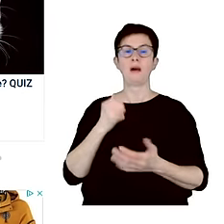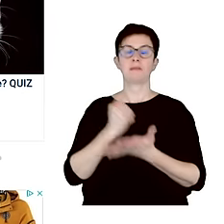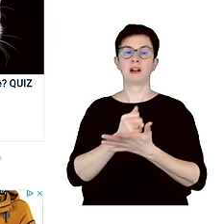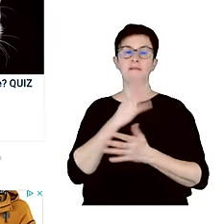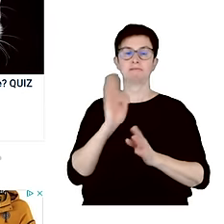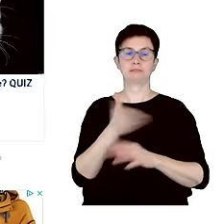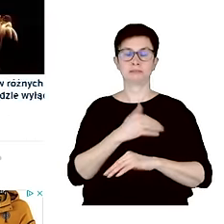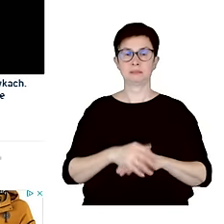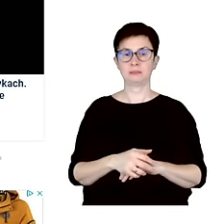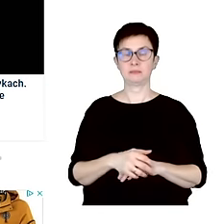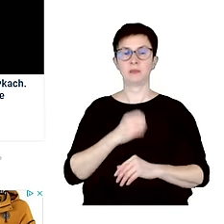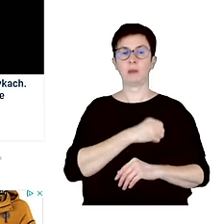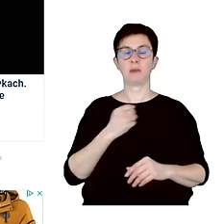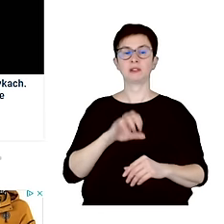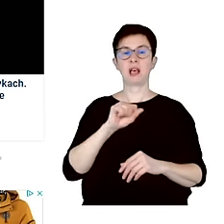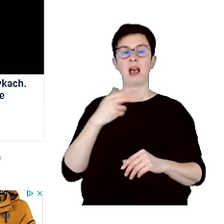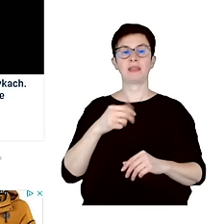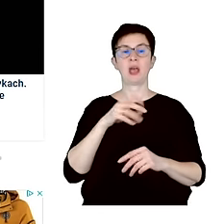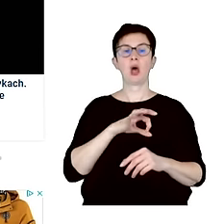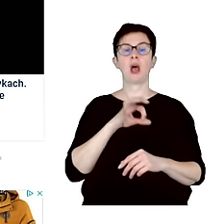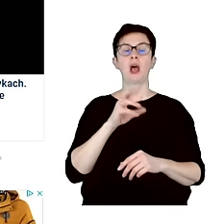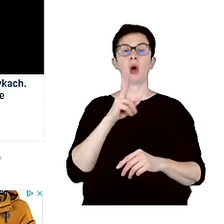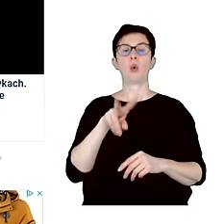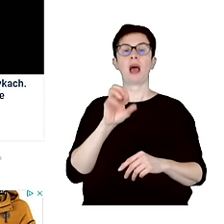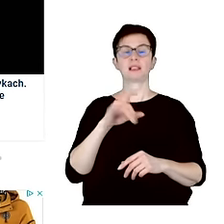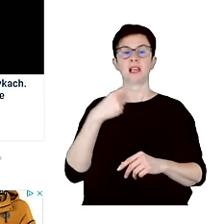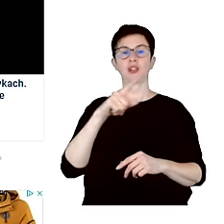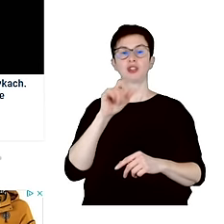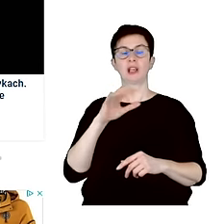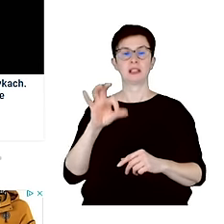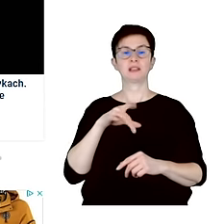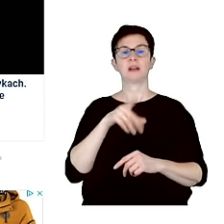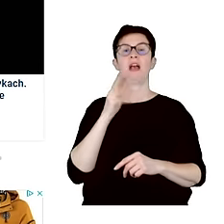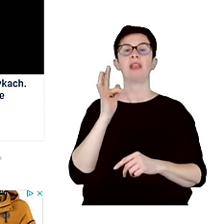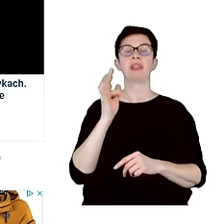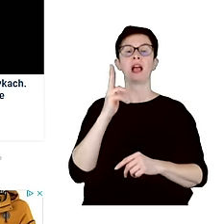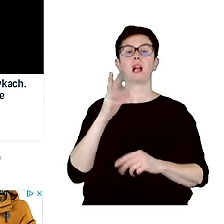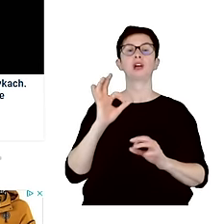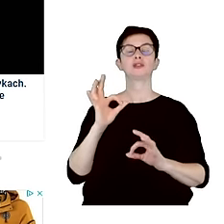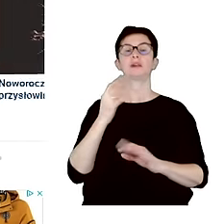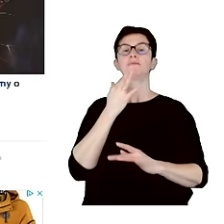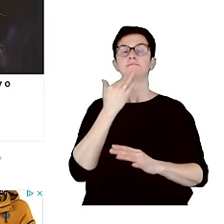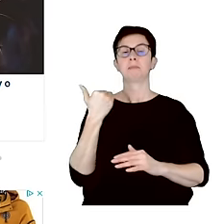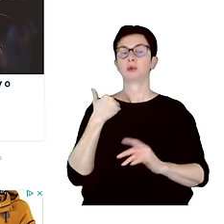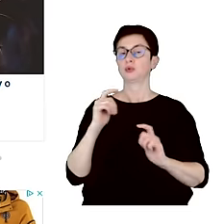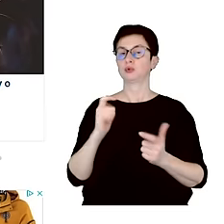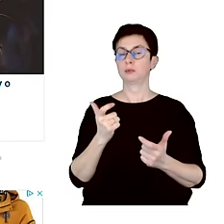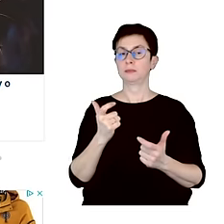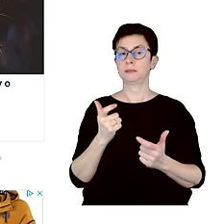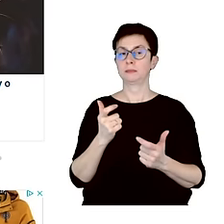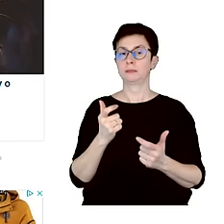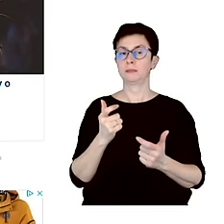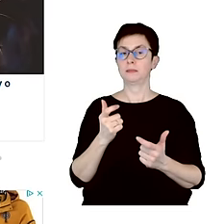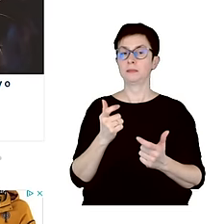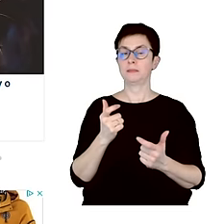Anitę Kucharską-Dziedzic, panią doktor, chciałem zapytać o dzisiejszy wyrok Trybunału Konstytucyjnego, który orzekł, że przepisy, na